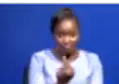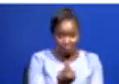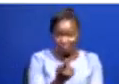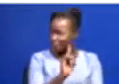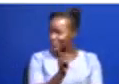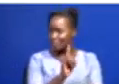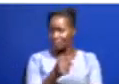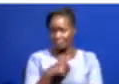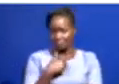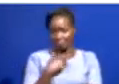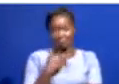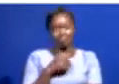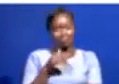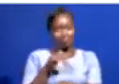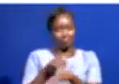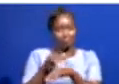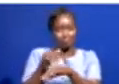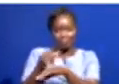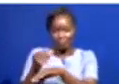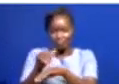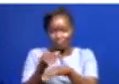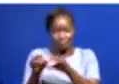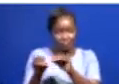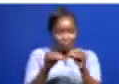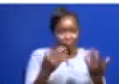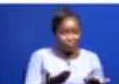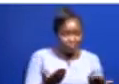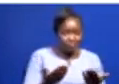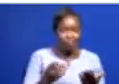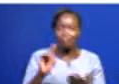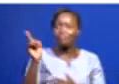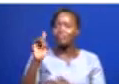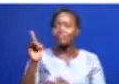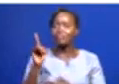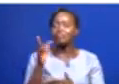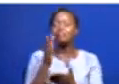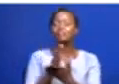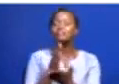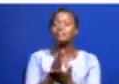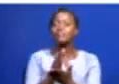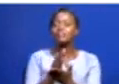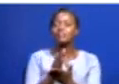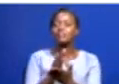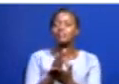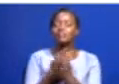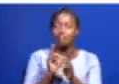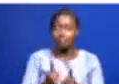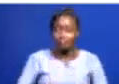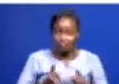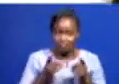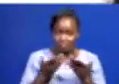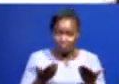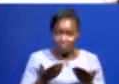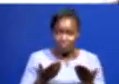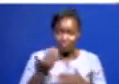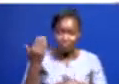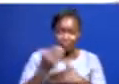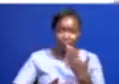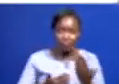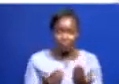ni kuita hao watu kupeleka wapi? Nairobi. Actually, ni mkaaji wa wapi?